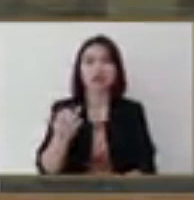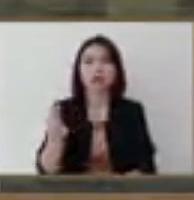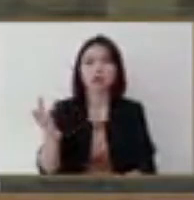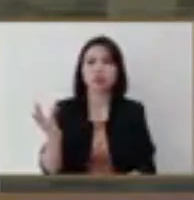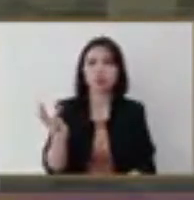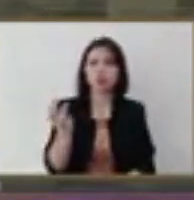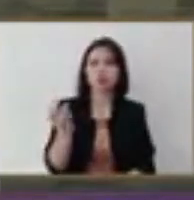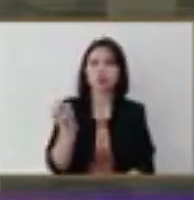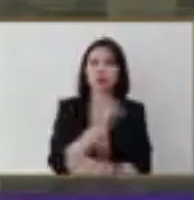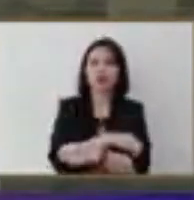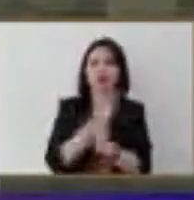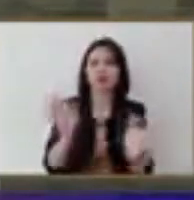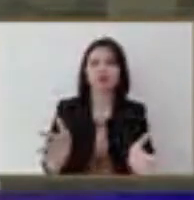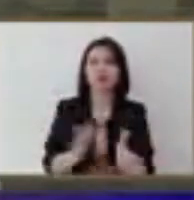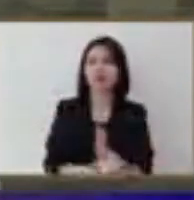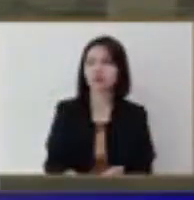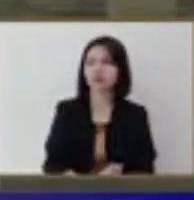Alam mo kung anong label sa kanya?